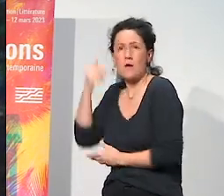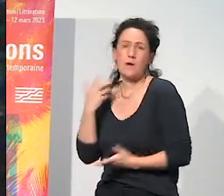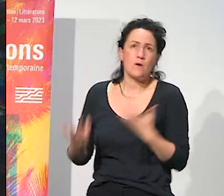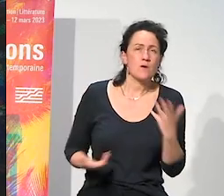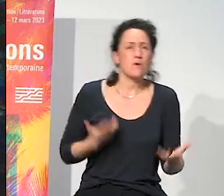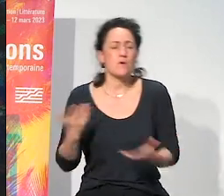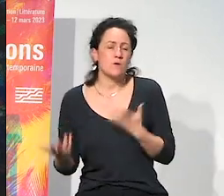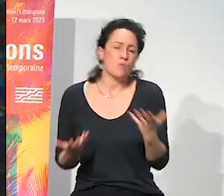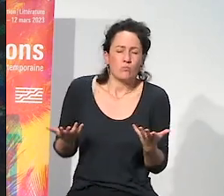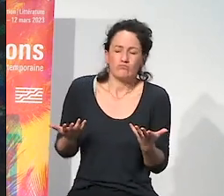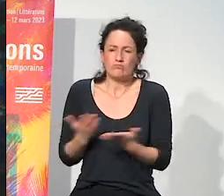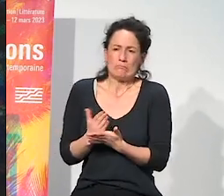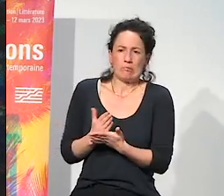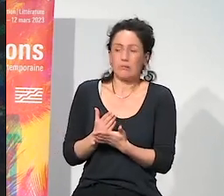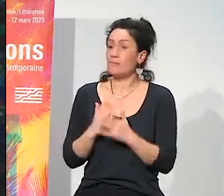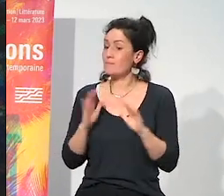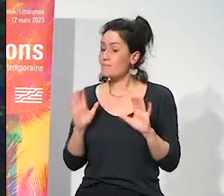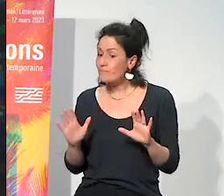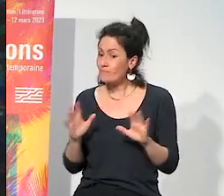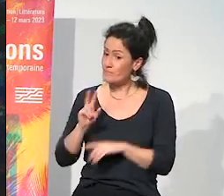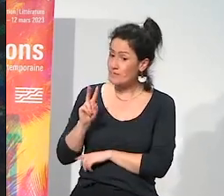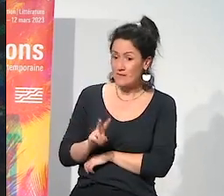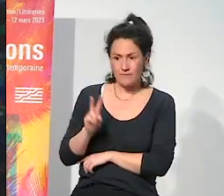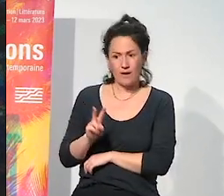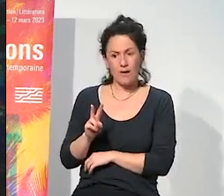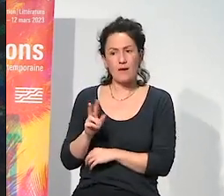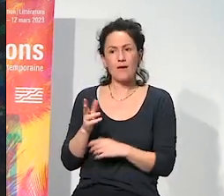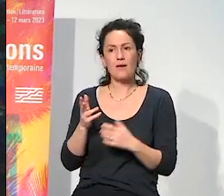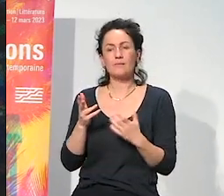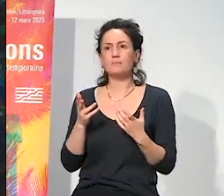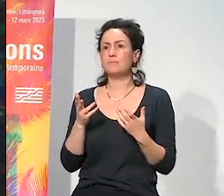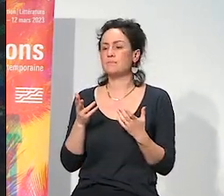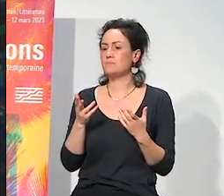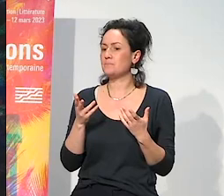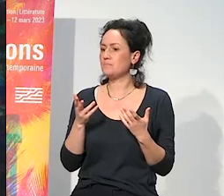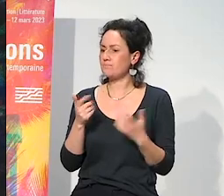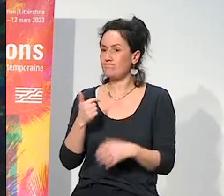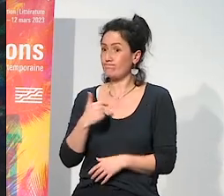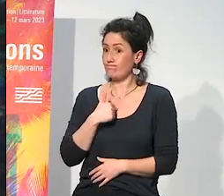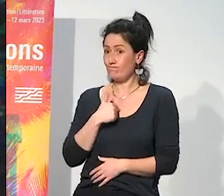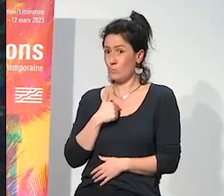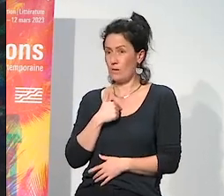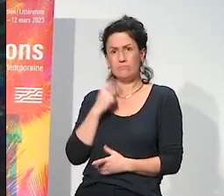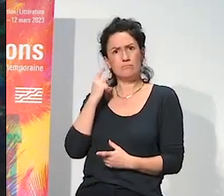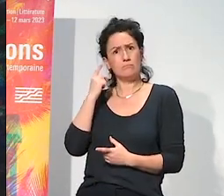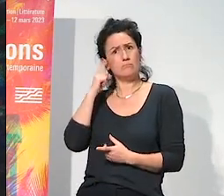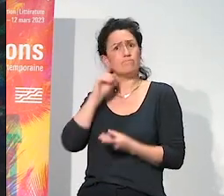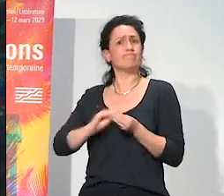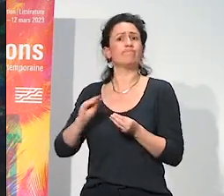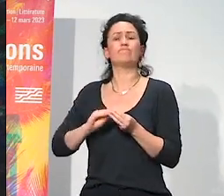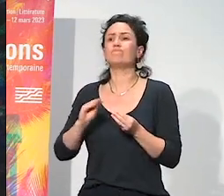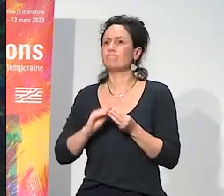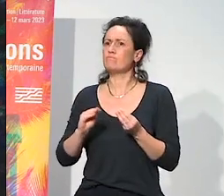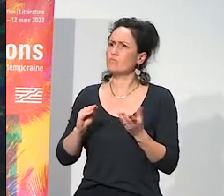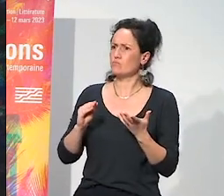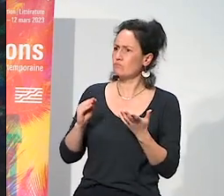à fait à l'aise avec cet argument, mais effectivement, moi, l'interrogation que j'ai